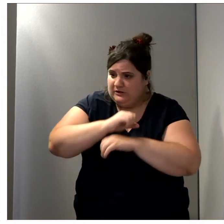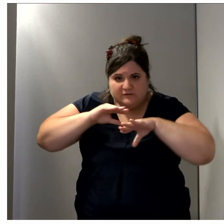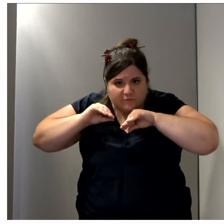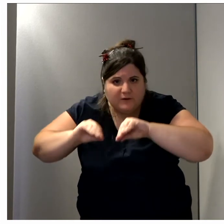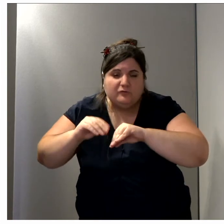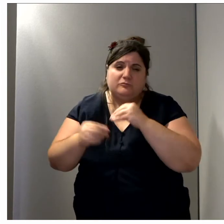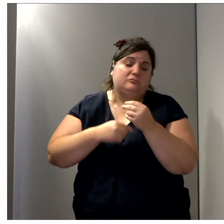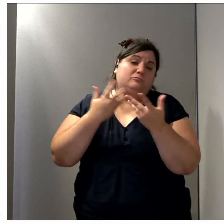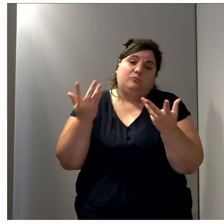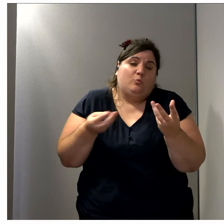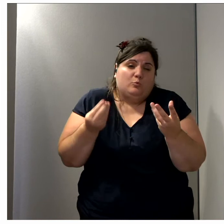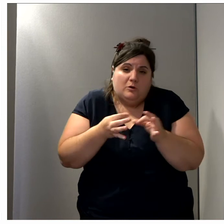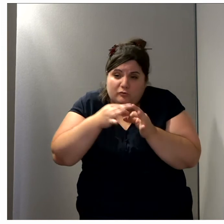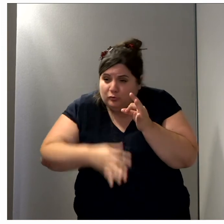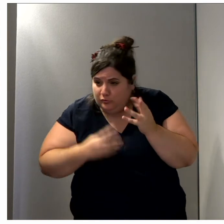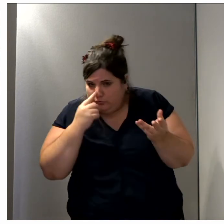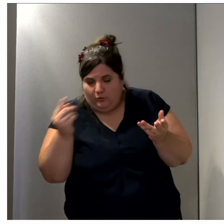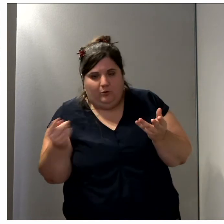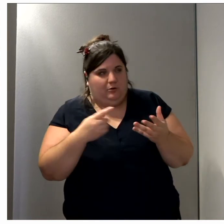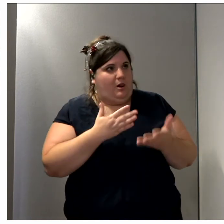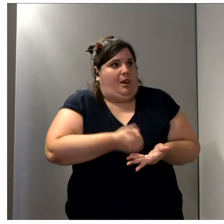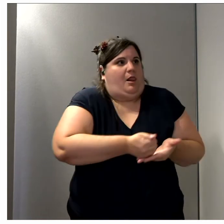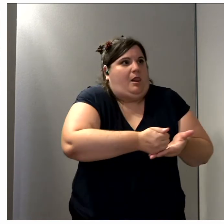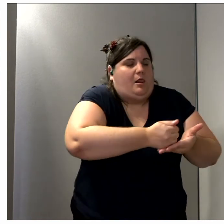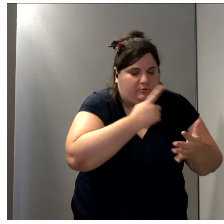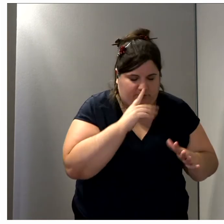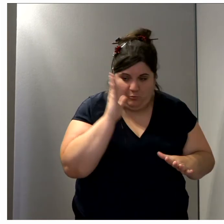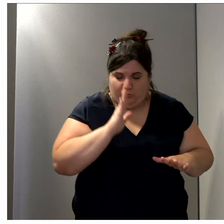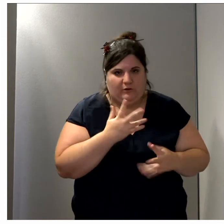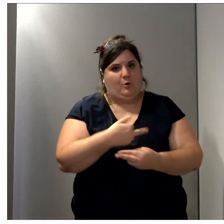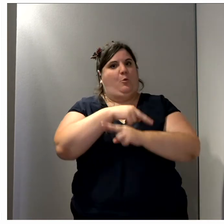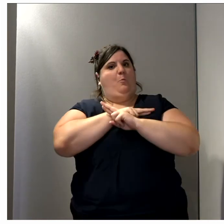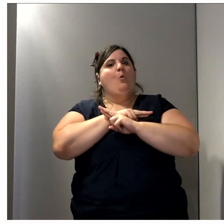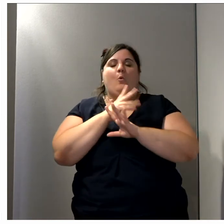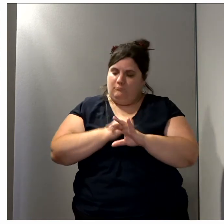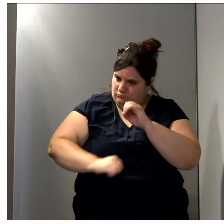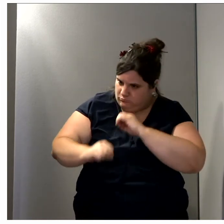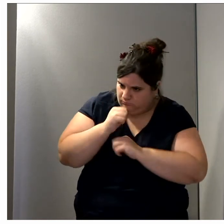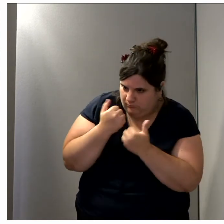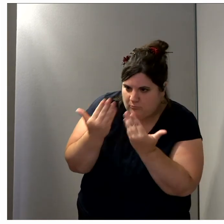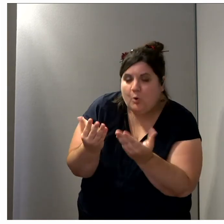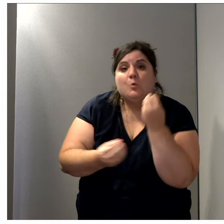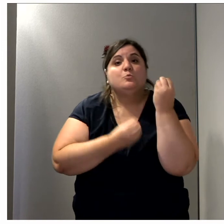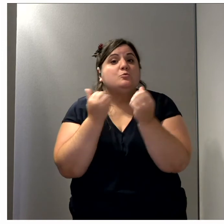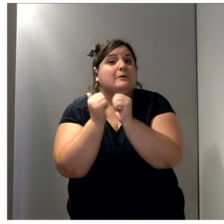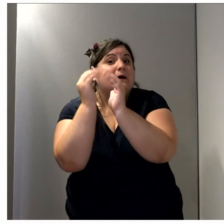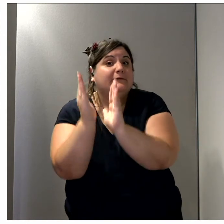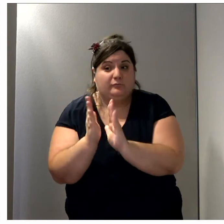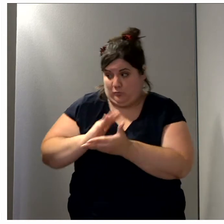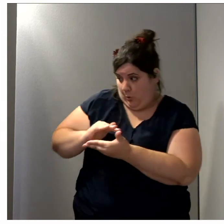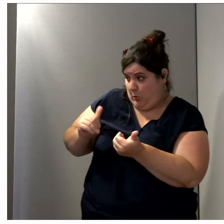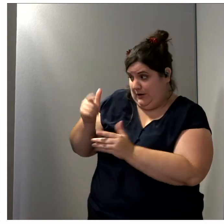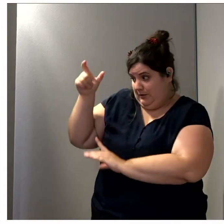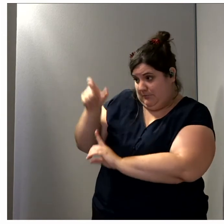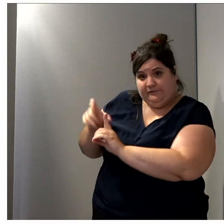formations, recherche des solutions de répit, des relais à domicile, encore hélas peu accessibles du fait de leur coût et de leur